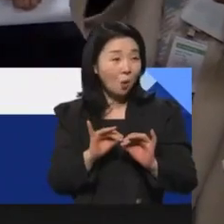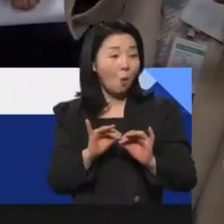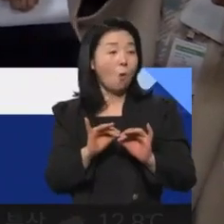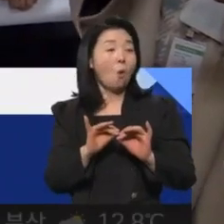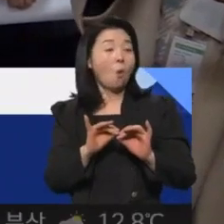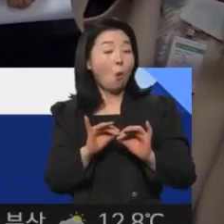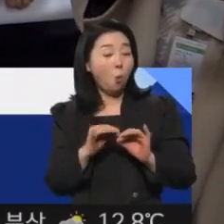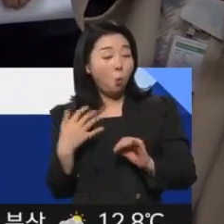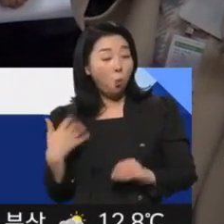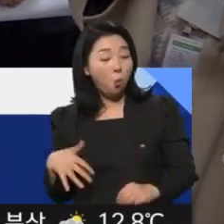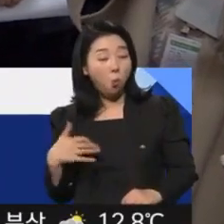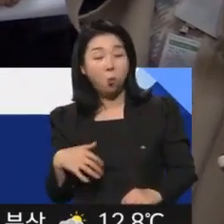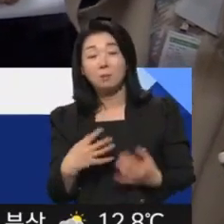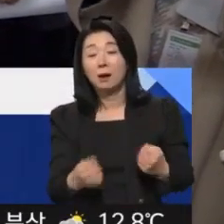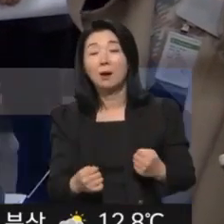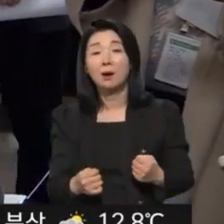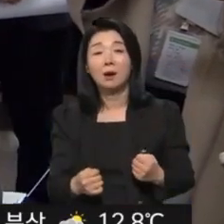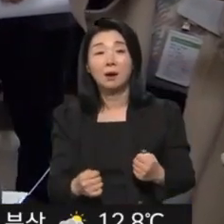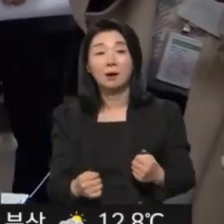상상도 못해 정도입니다.